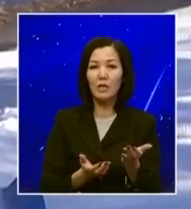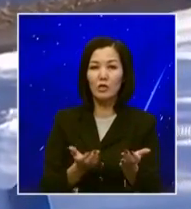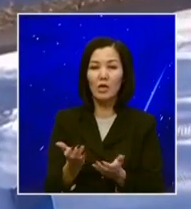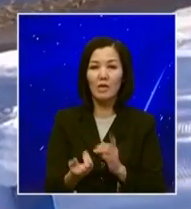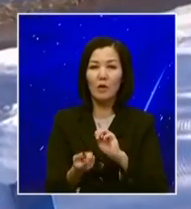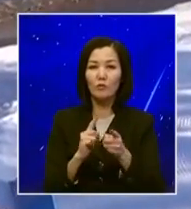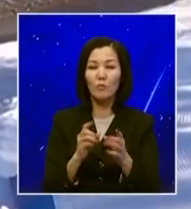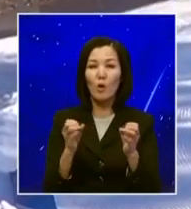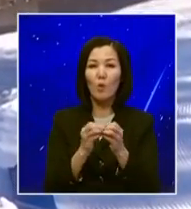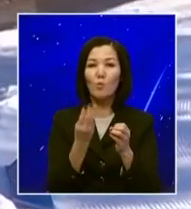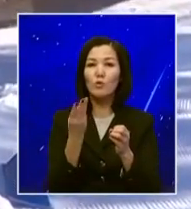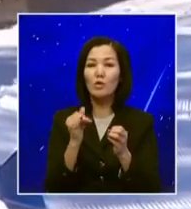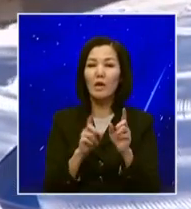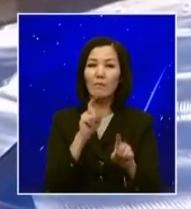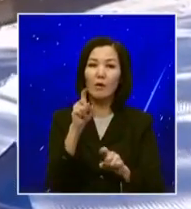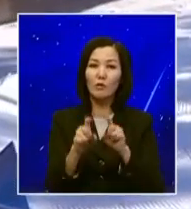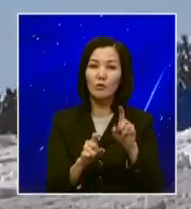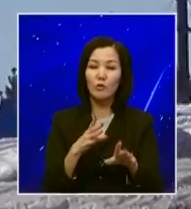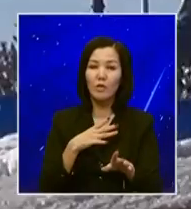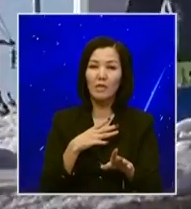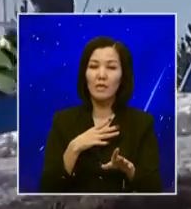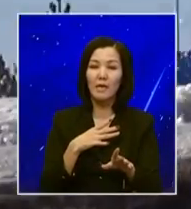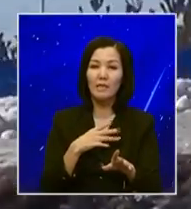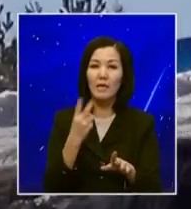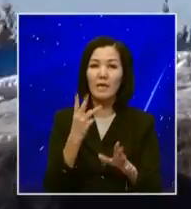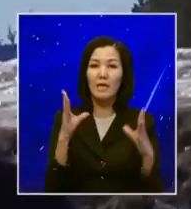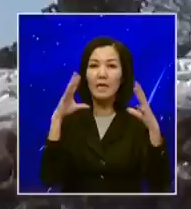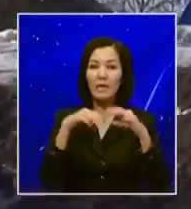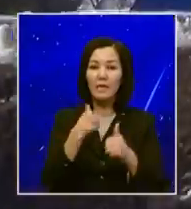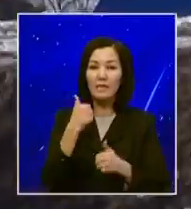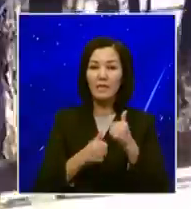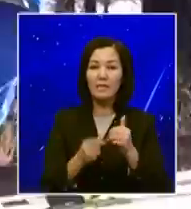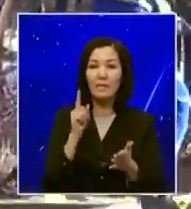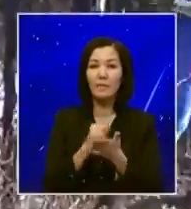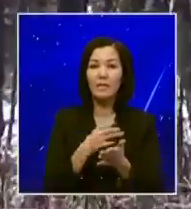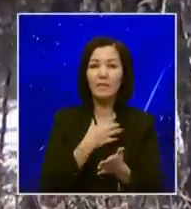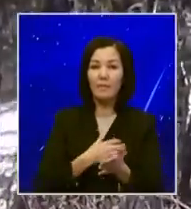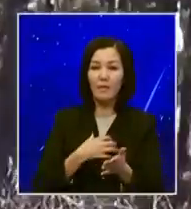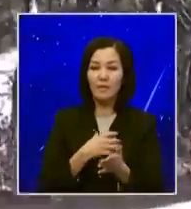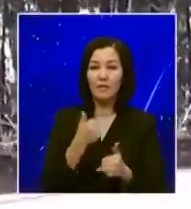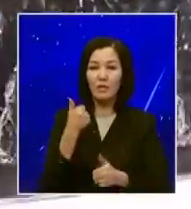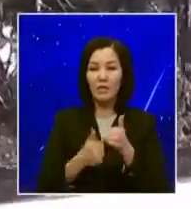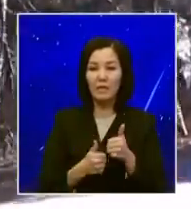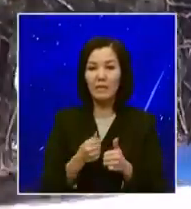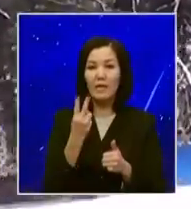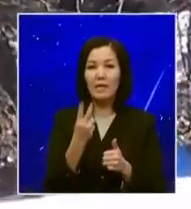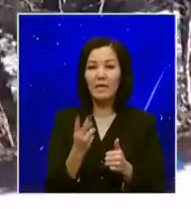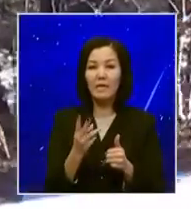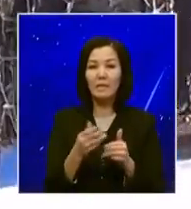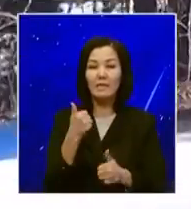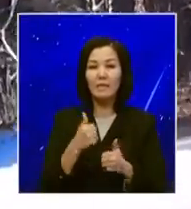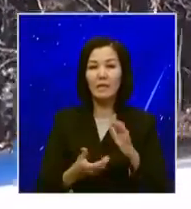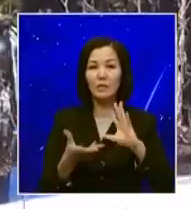10 шақырым қашықтыққа жүгірді. Бұл да шаңғы қоссайысындағы міндетті әрі маңызды жарысы болып есептеледі. Өйткені екі сайыс қорытындысы